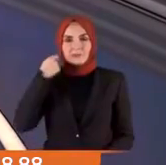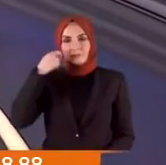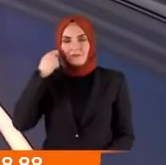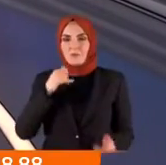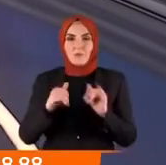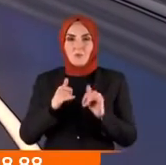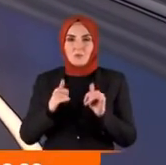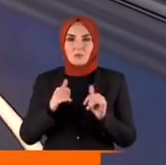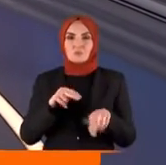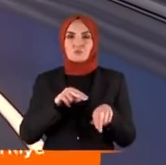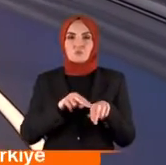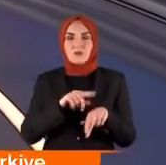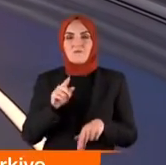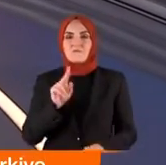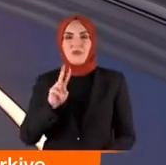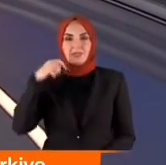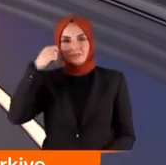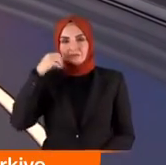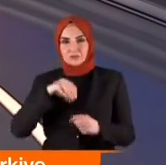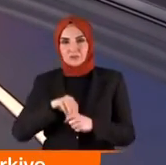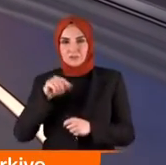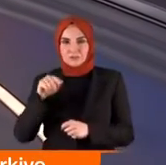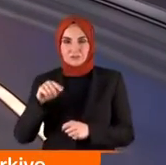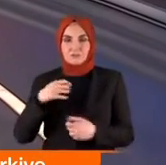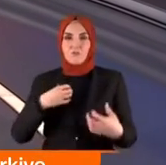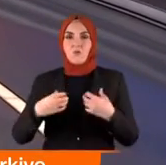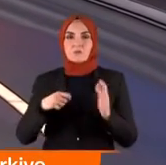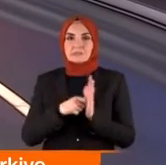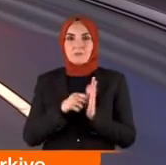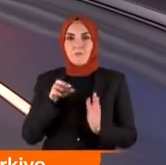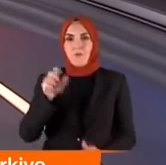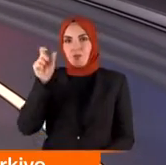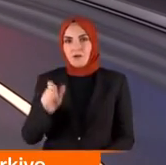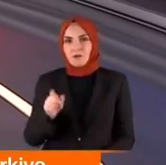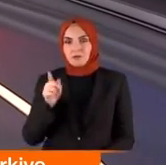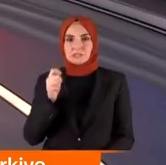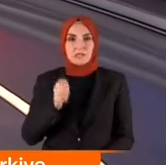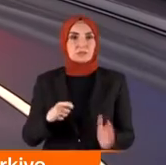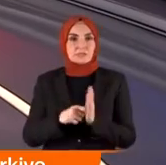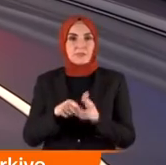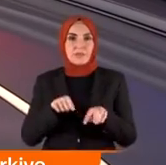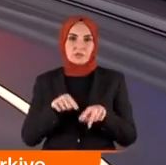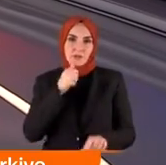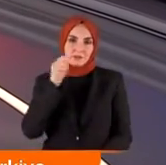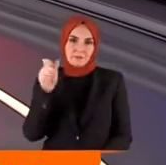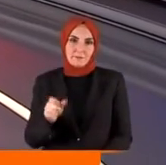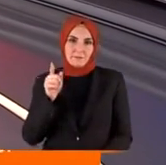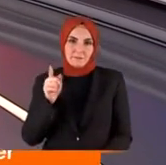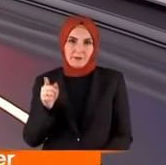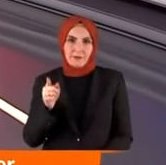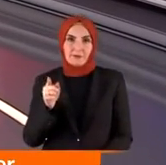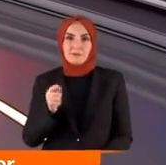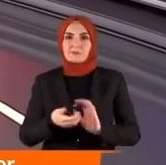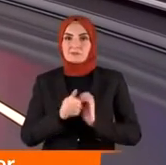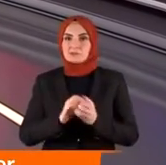Bir dönem rol aldığı Kurtlar Vadisi'nde Polat Alemdar karakterine hayat veren Necati Şaşmaz'ın adı Sarallar Çetesi'ne yapılan